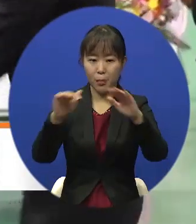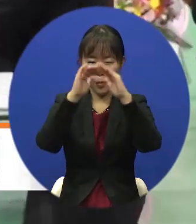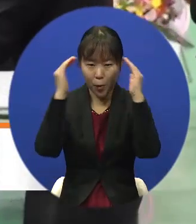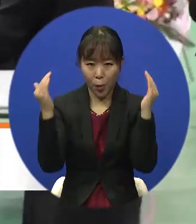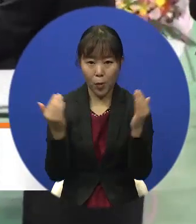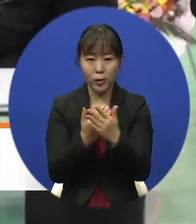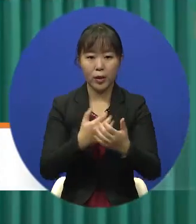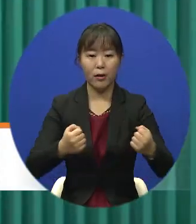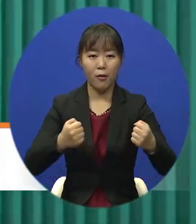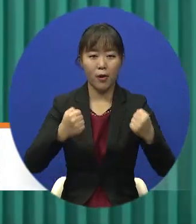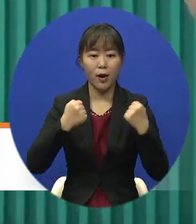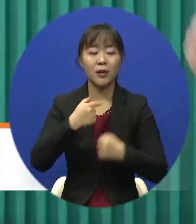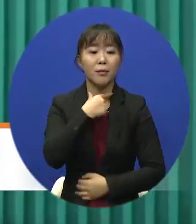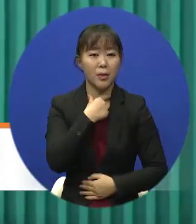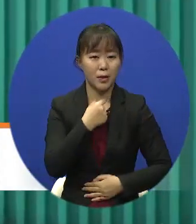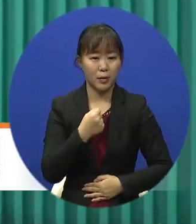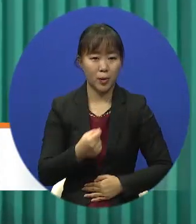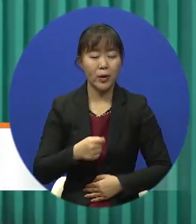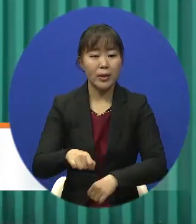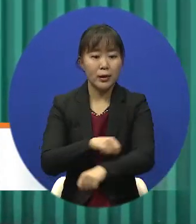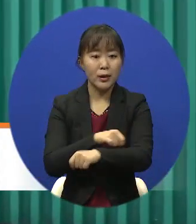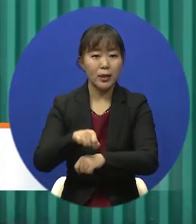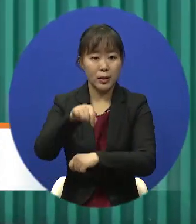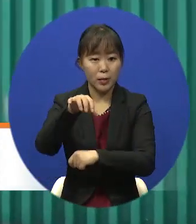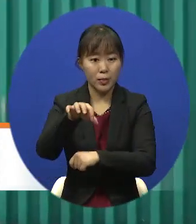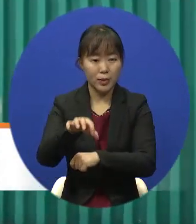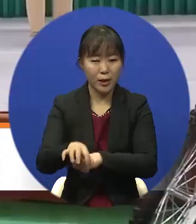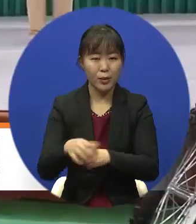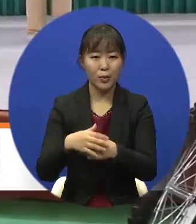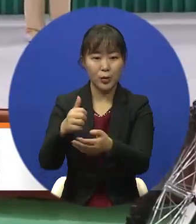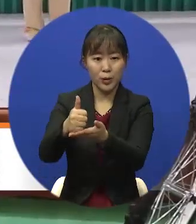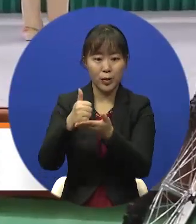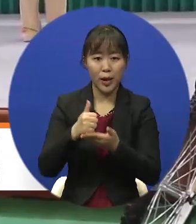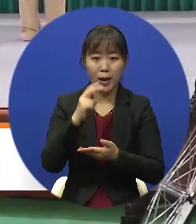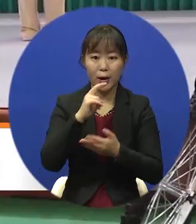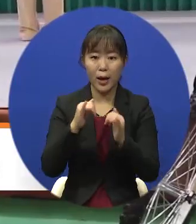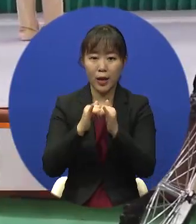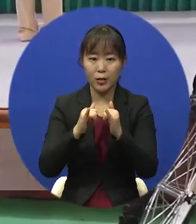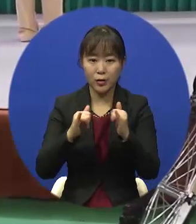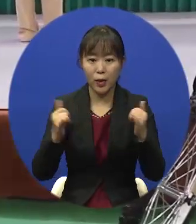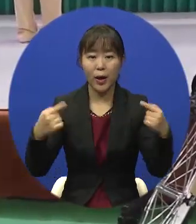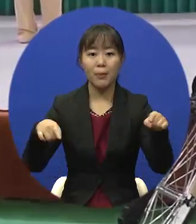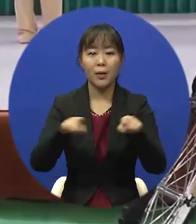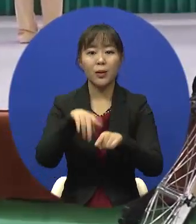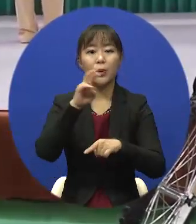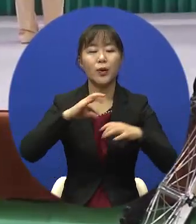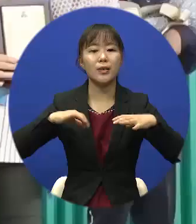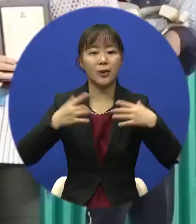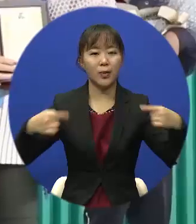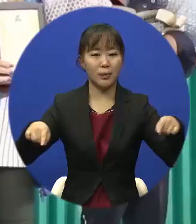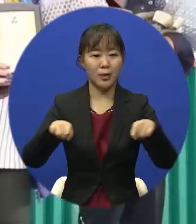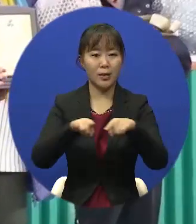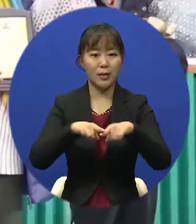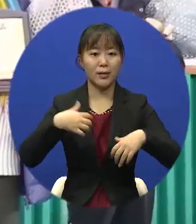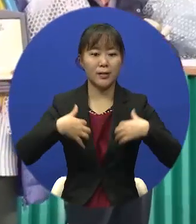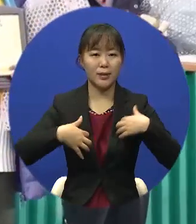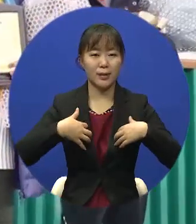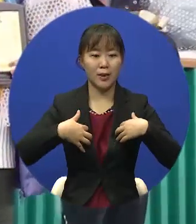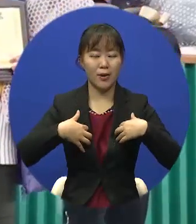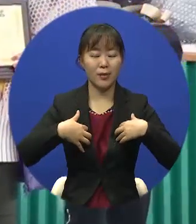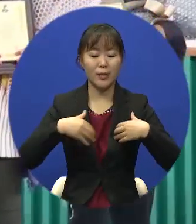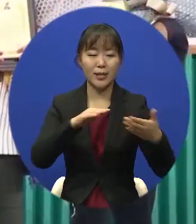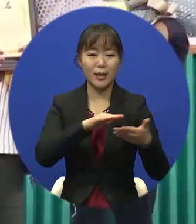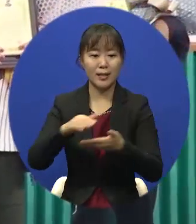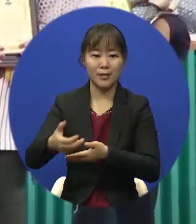모두의 건강을 기원했으며 특히 이 자리에는 초대 가수 공연과 함께 노래 자랑이 이어져 흥겨운 한마당